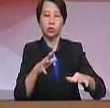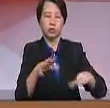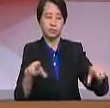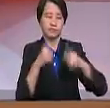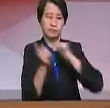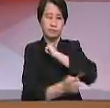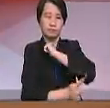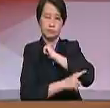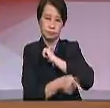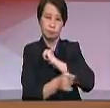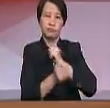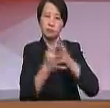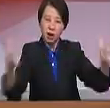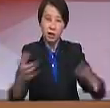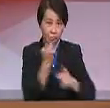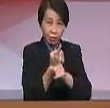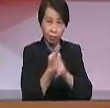tindakan. Ramai ya.